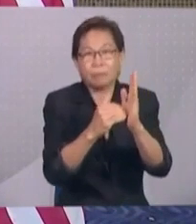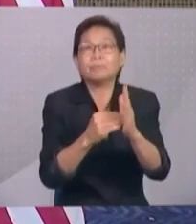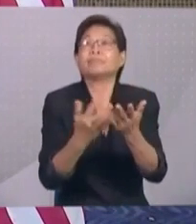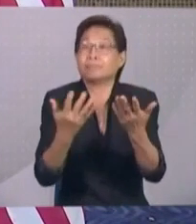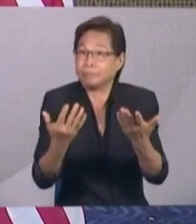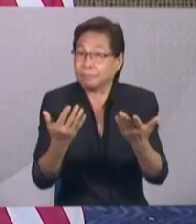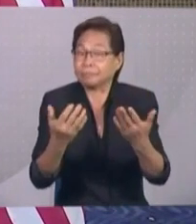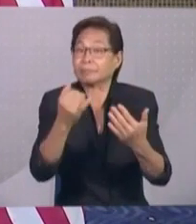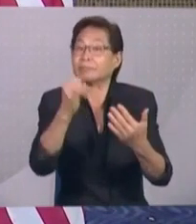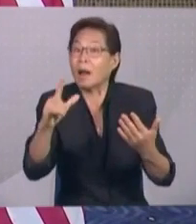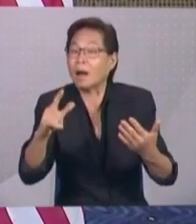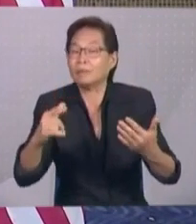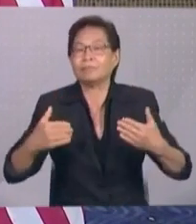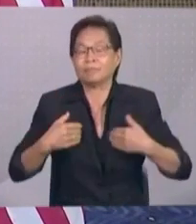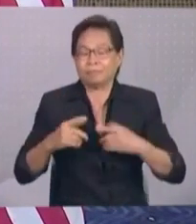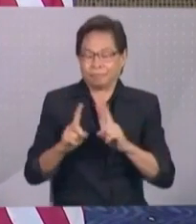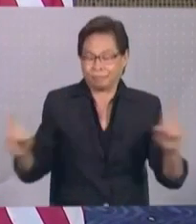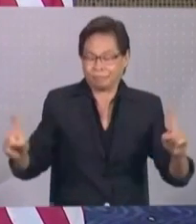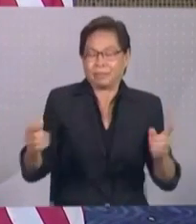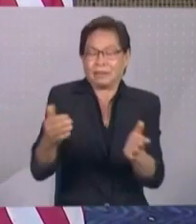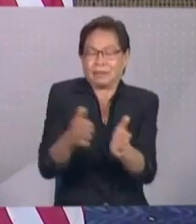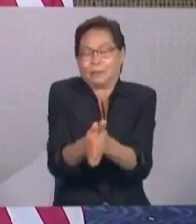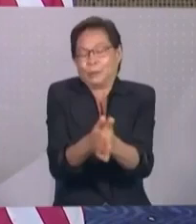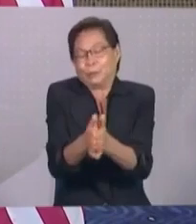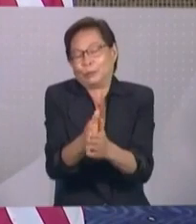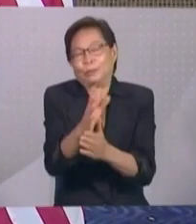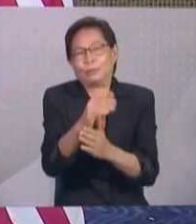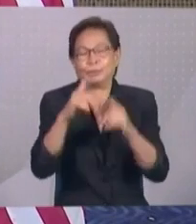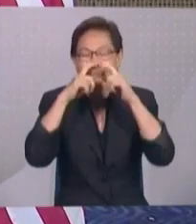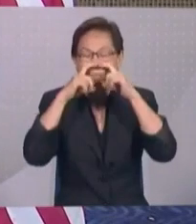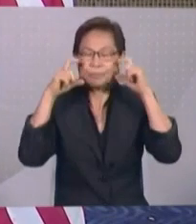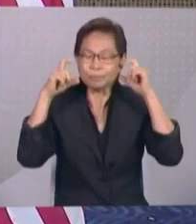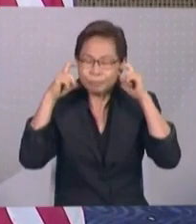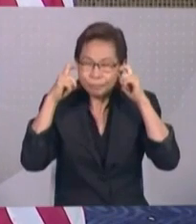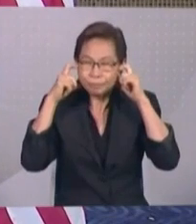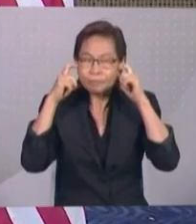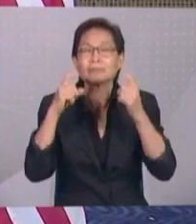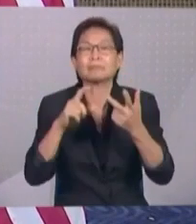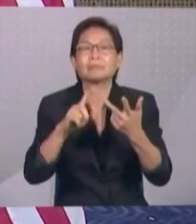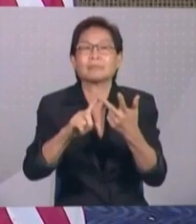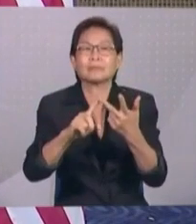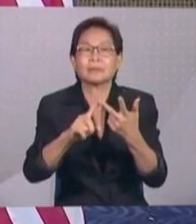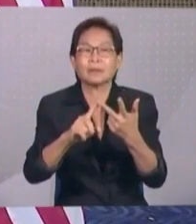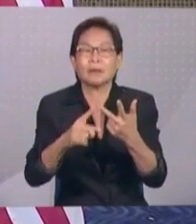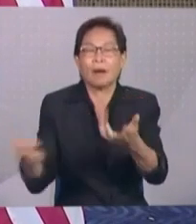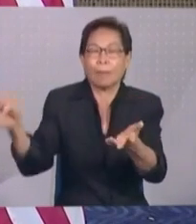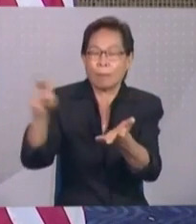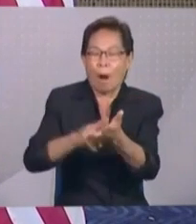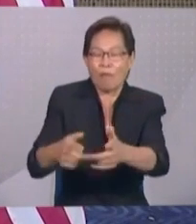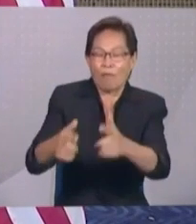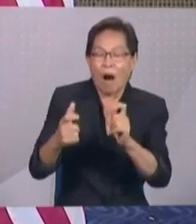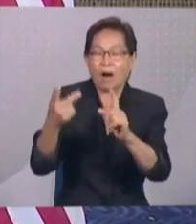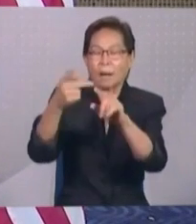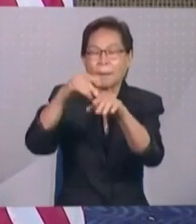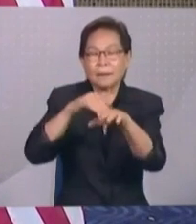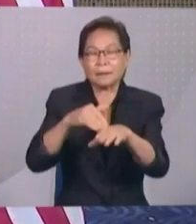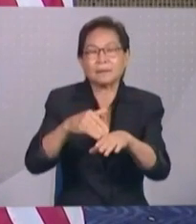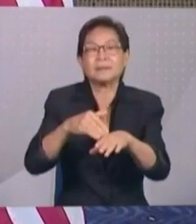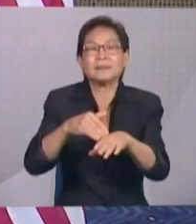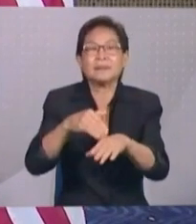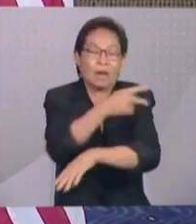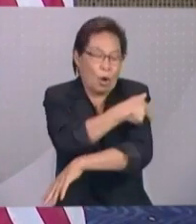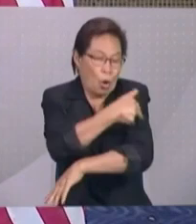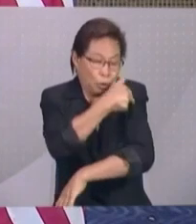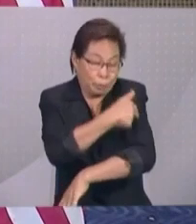sosial kerap mencuci tangan memakai topeng muka melaporkan segera pada jabatan kesehatan